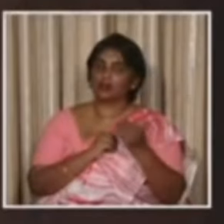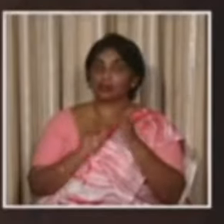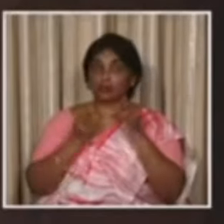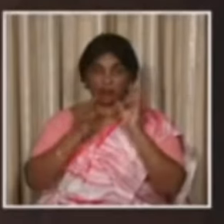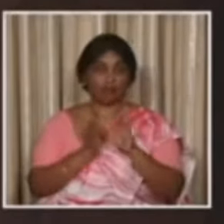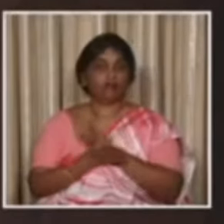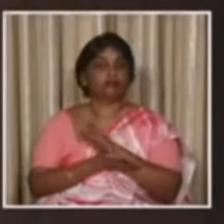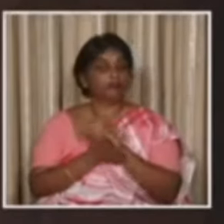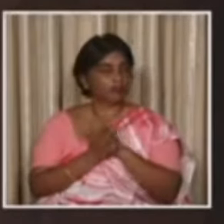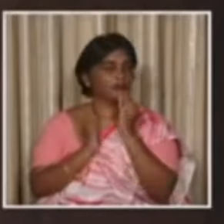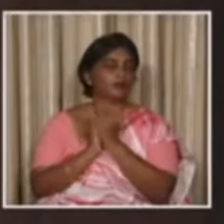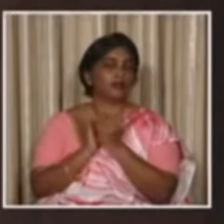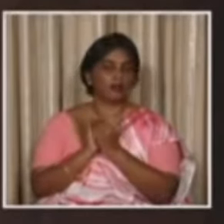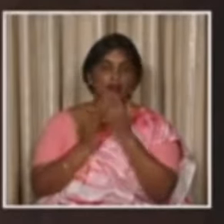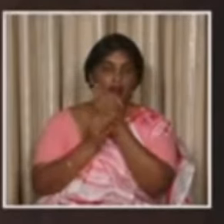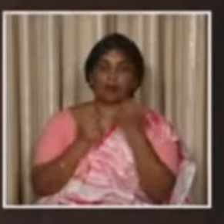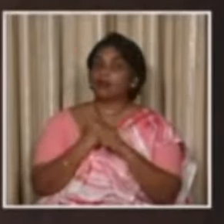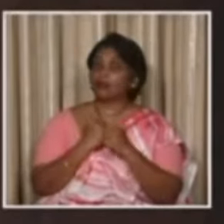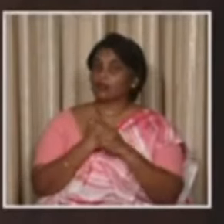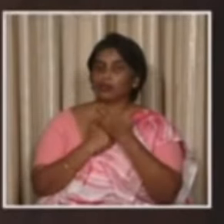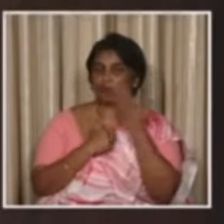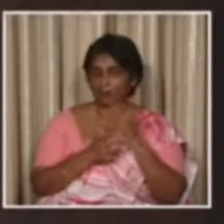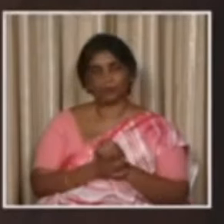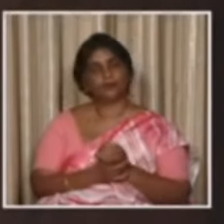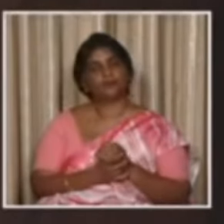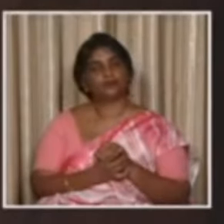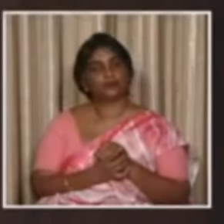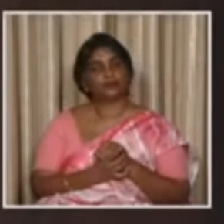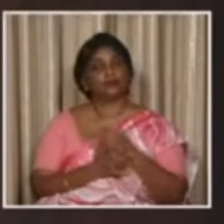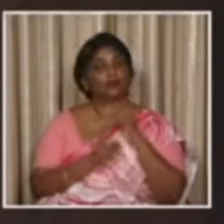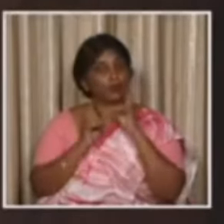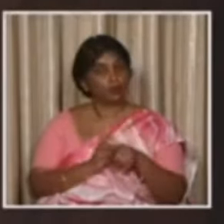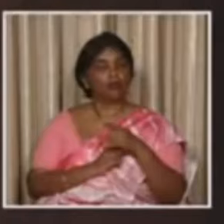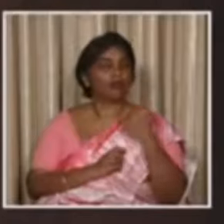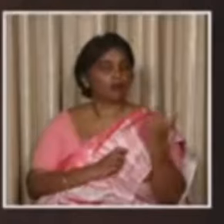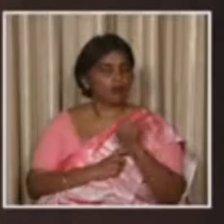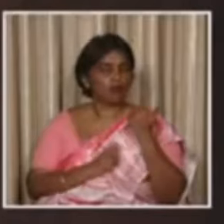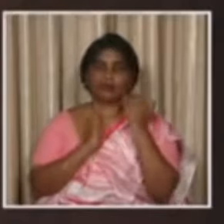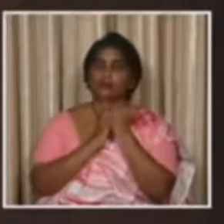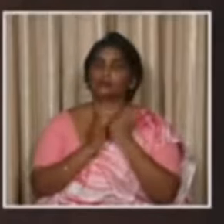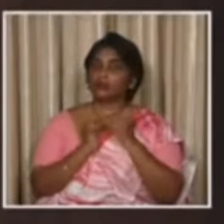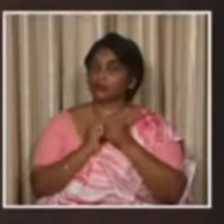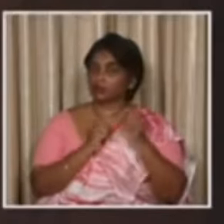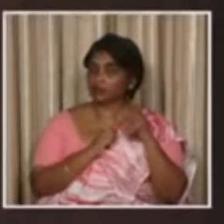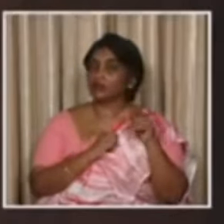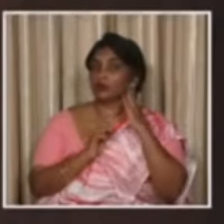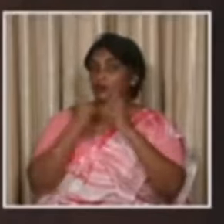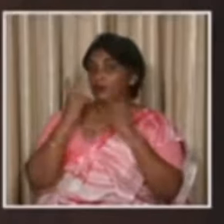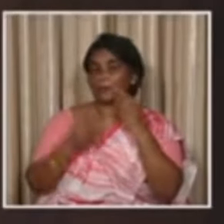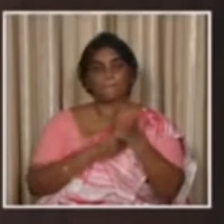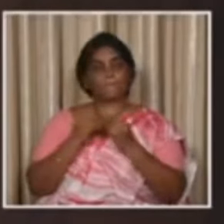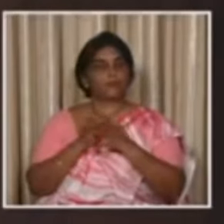එකක් නැත්නම් ක්‍රමවේදයක් ලස්සන හදන්න පුළුවන් වැඩපිළිවෙළක් හදන්න. එනිසා මම හිතනවා මේ වගේ අලුත් වැඩපිළිවෙළන් තුළ තමයි සංචාරක